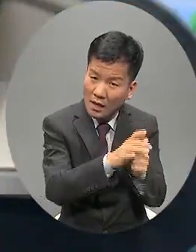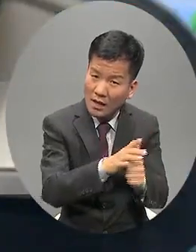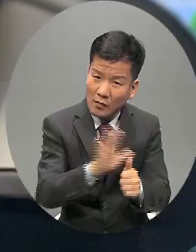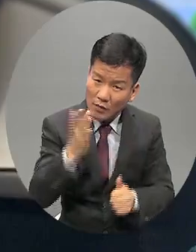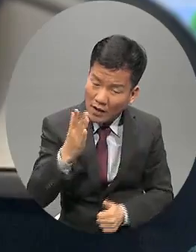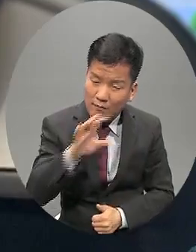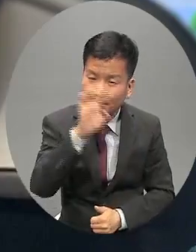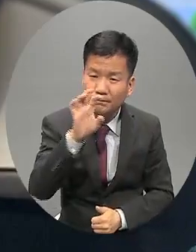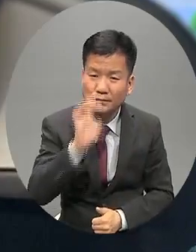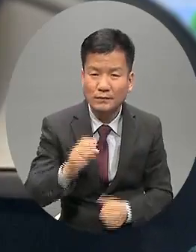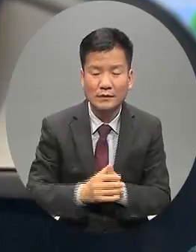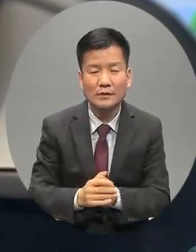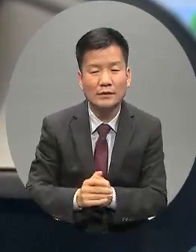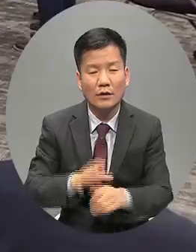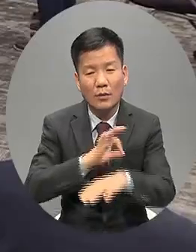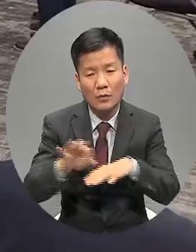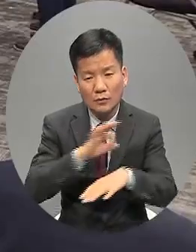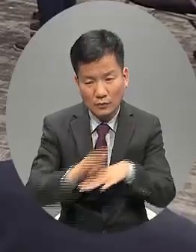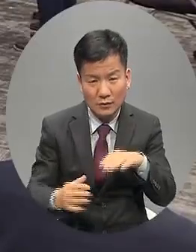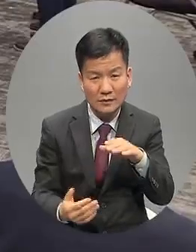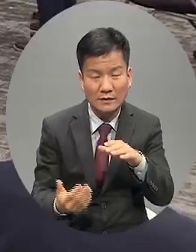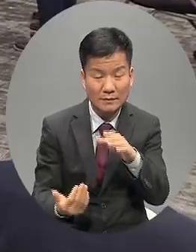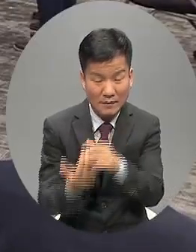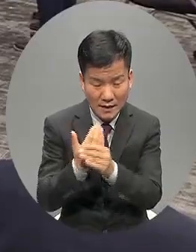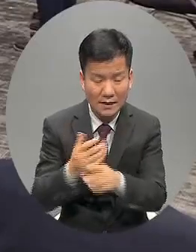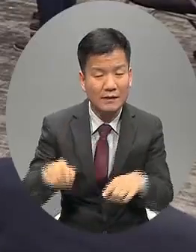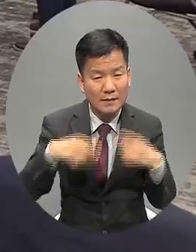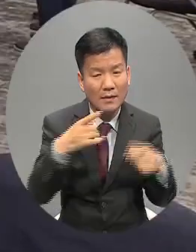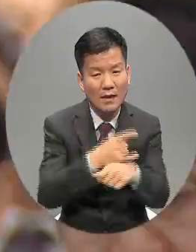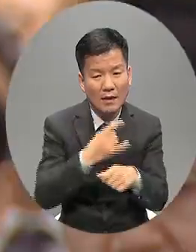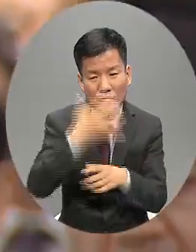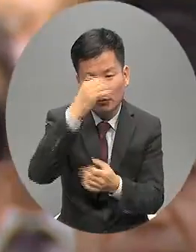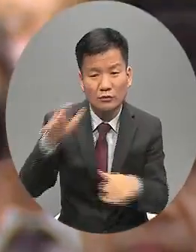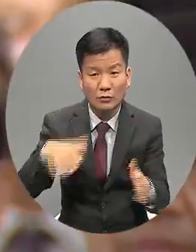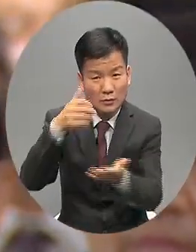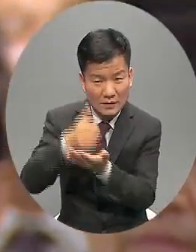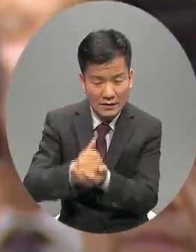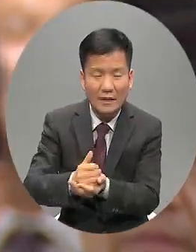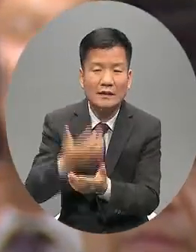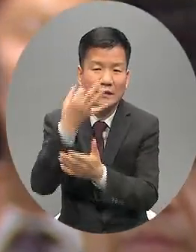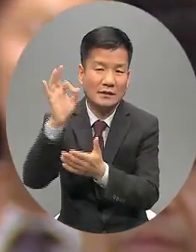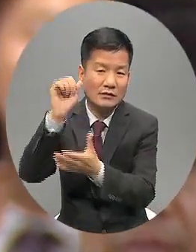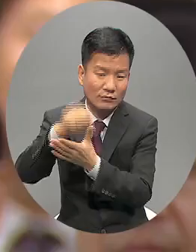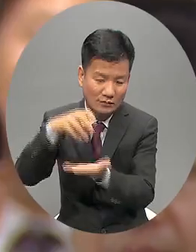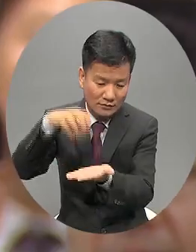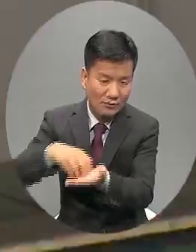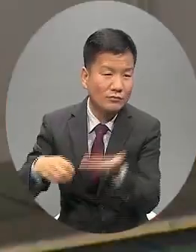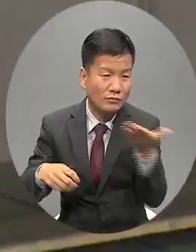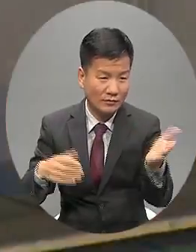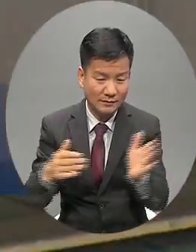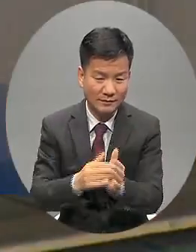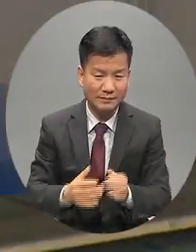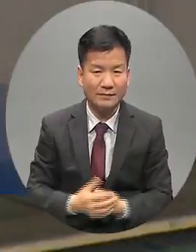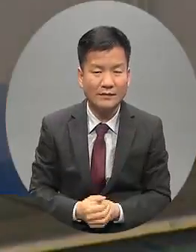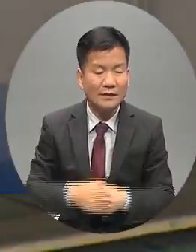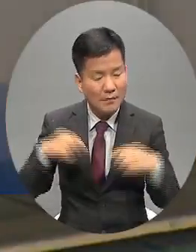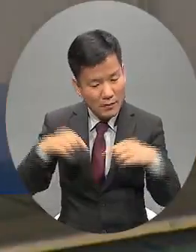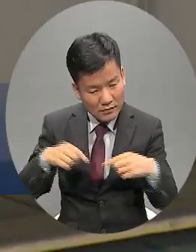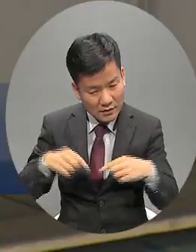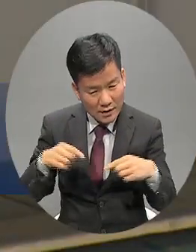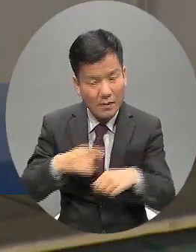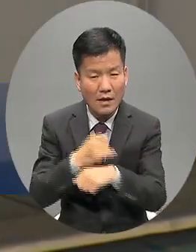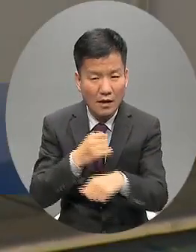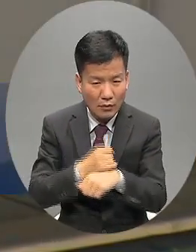겁니다 오송 참사 피고인으로 검찰 조사를 받은 김영환 지사가 최종 승인했습니다 고추 면담을 하고 토로